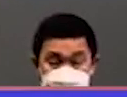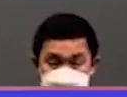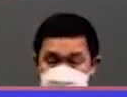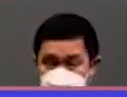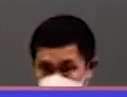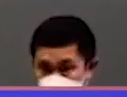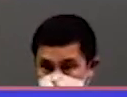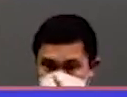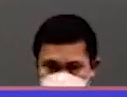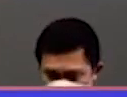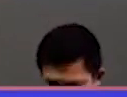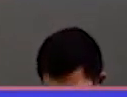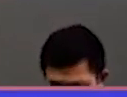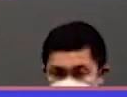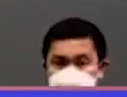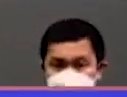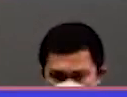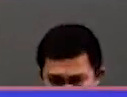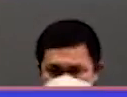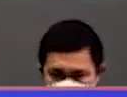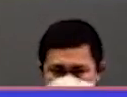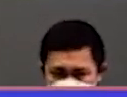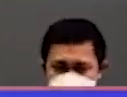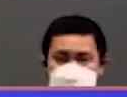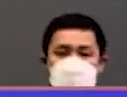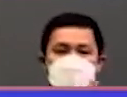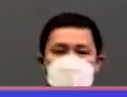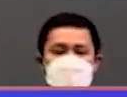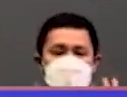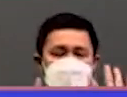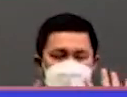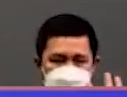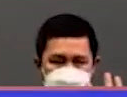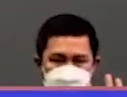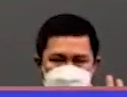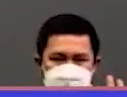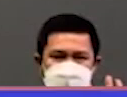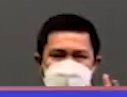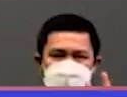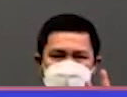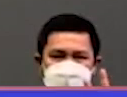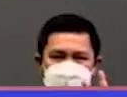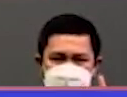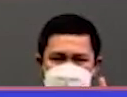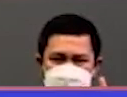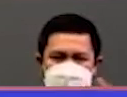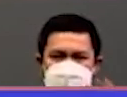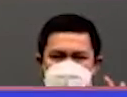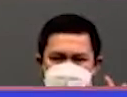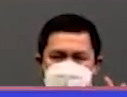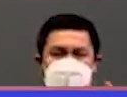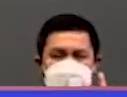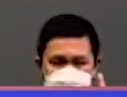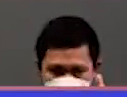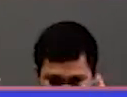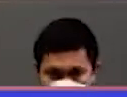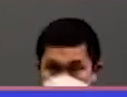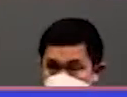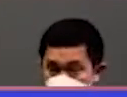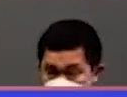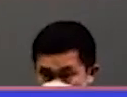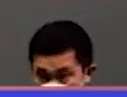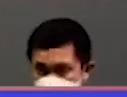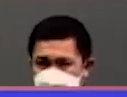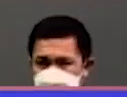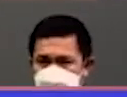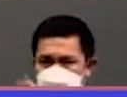ยแล้วก็ยื่นให้ครบนะคะก่อนที่จะมีการประกาศรายชื่อผ่านผู้ผ่านการคัดเลือกมกราคมปีหน้าค่ะท่านบอกว่